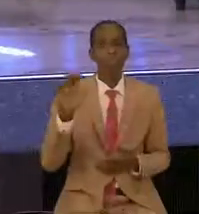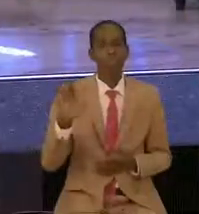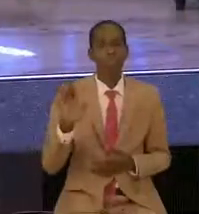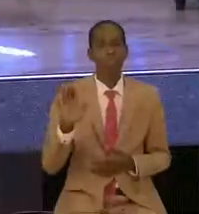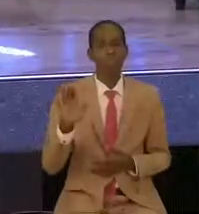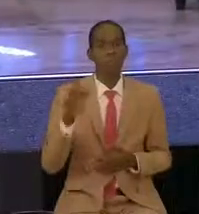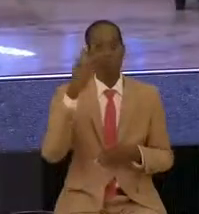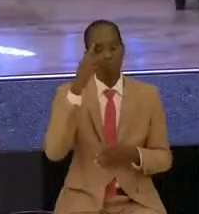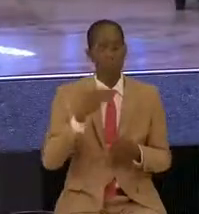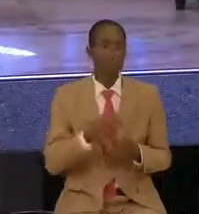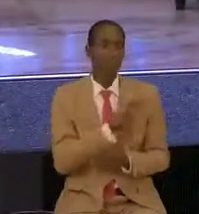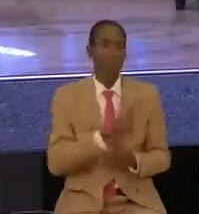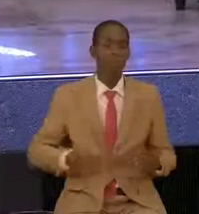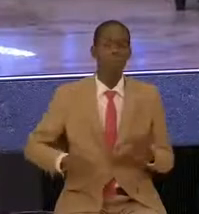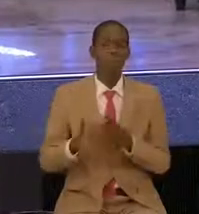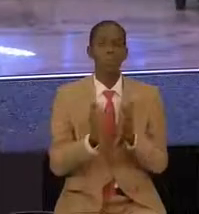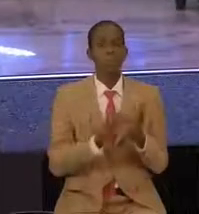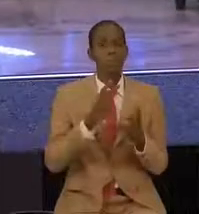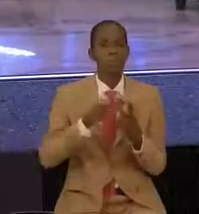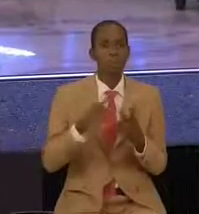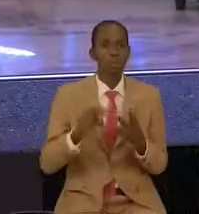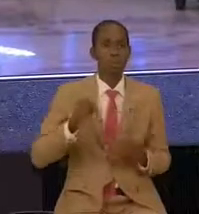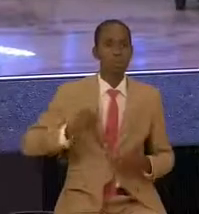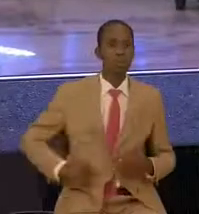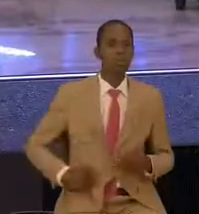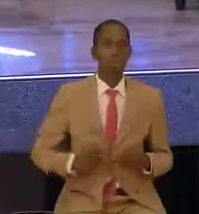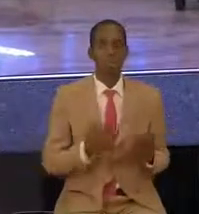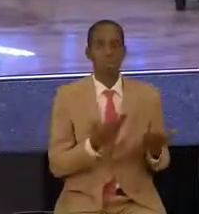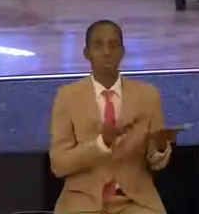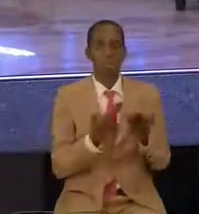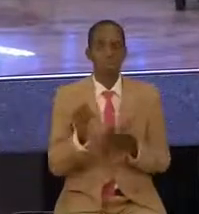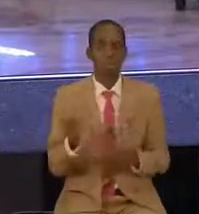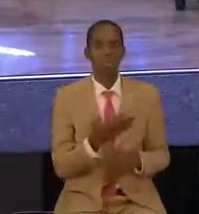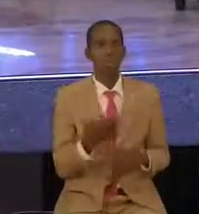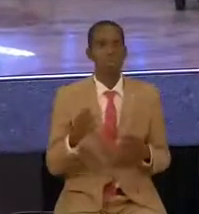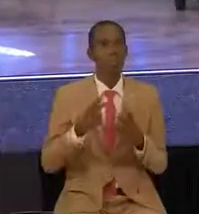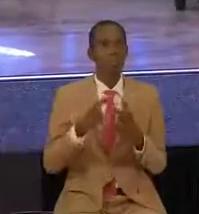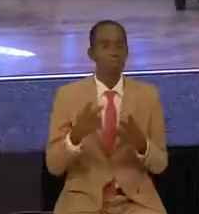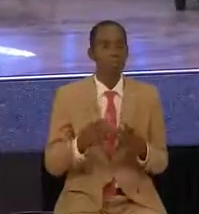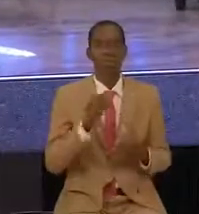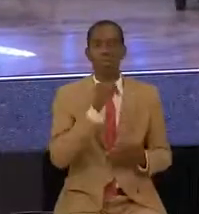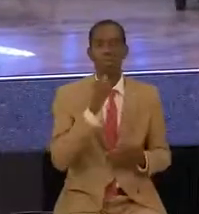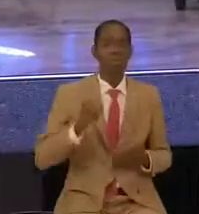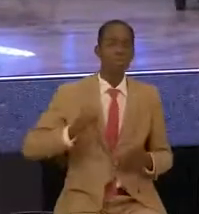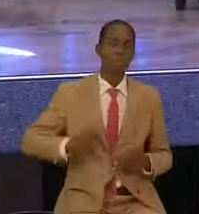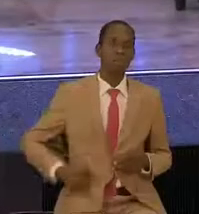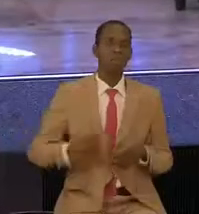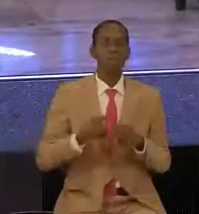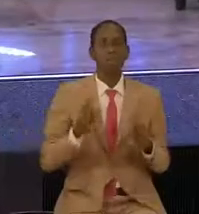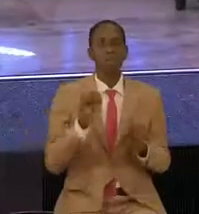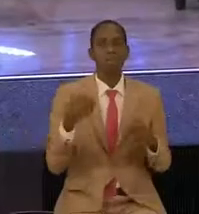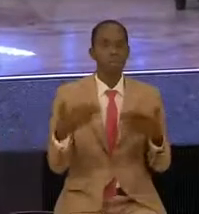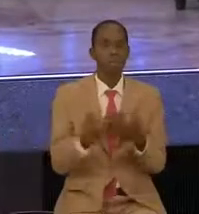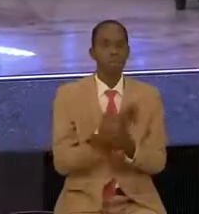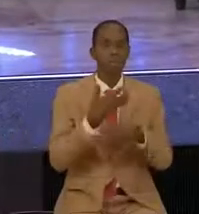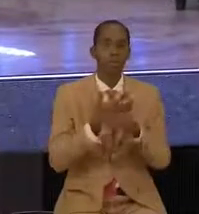15. Car ce n'est rien que d'être circoncis ou incirconcis. Ce qui est